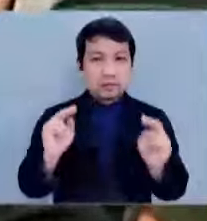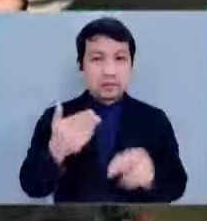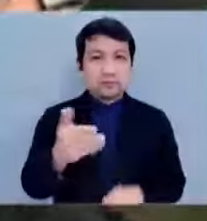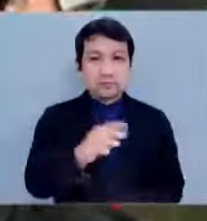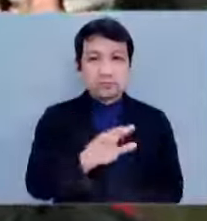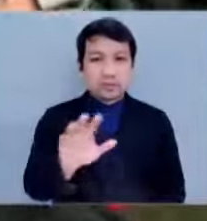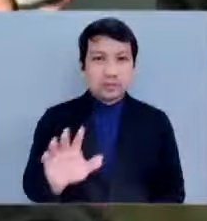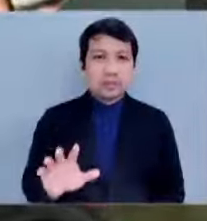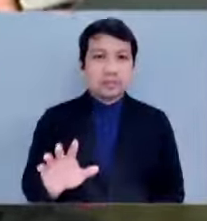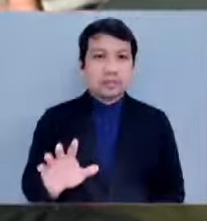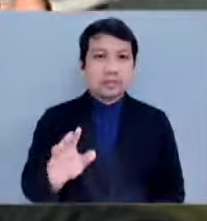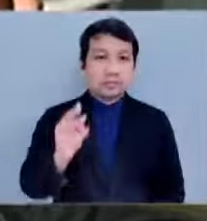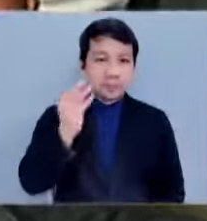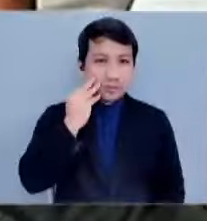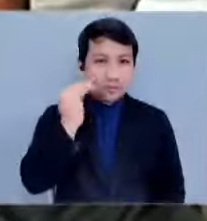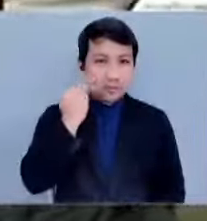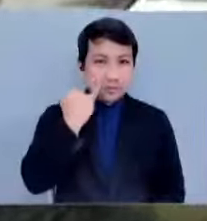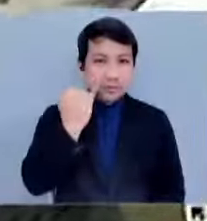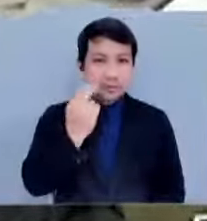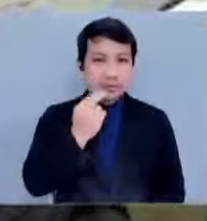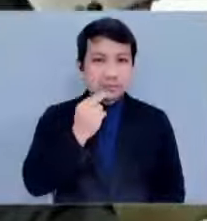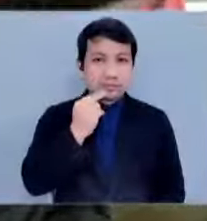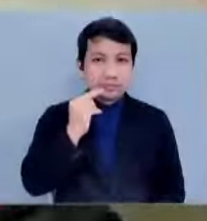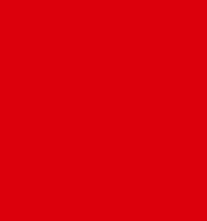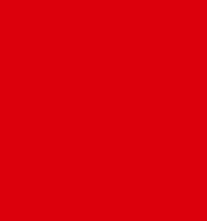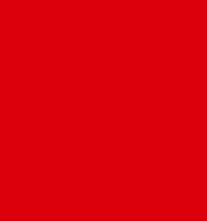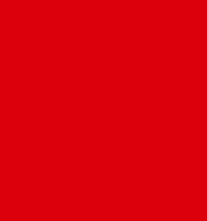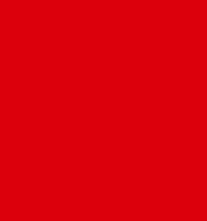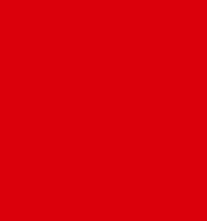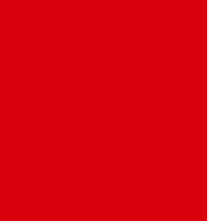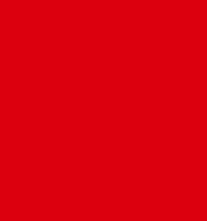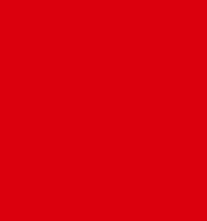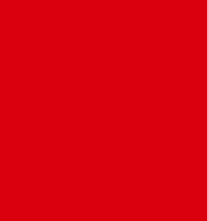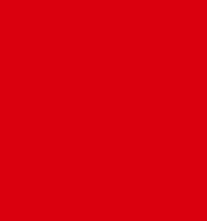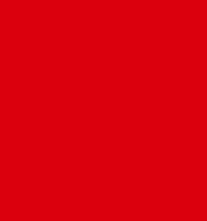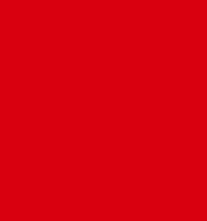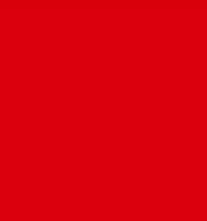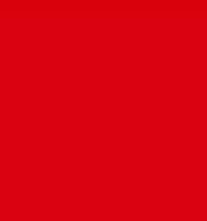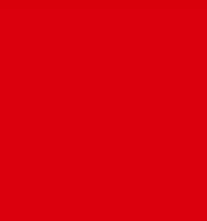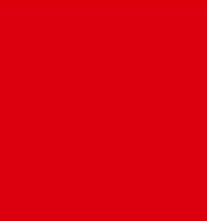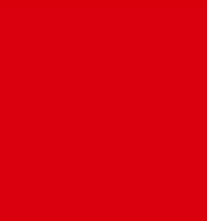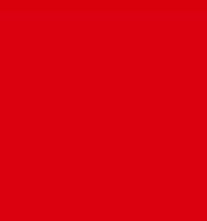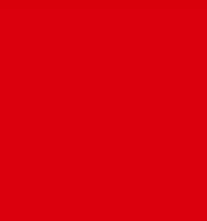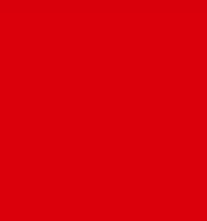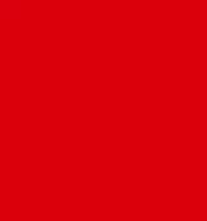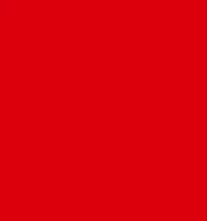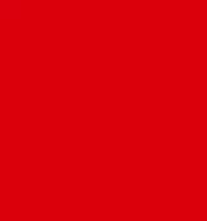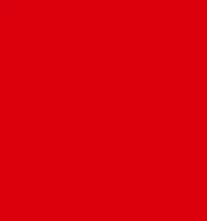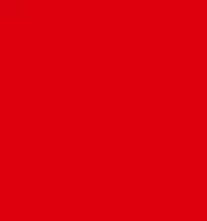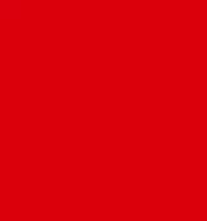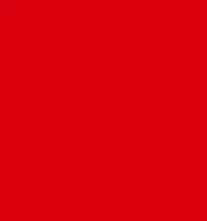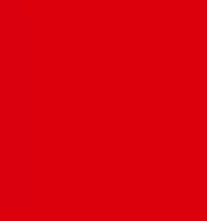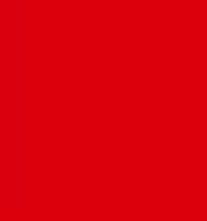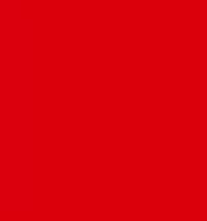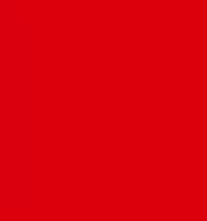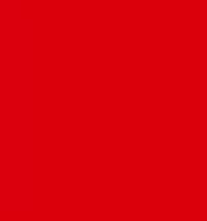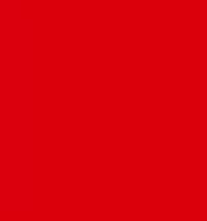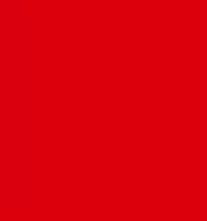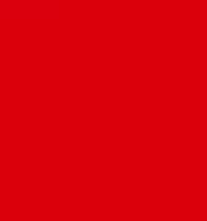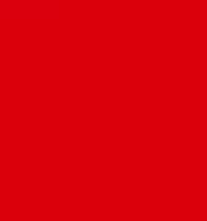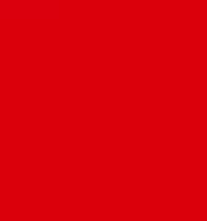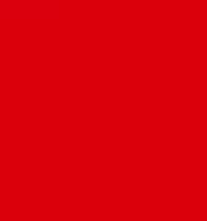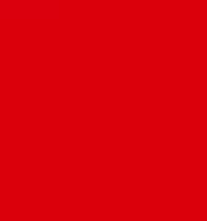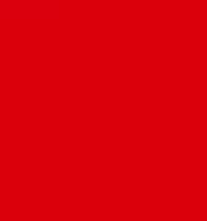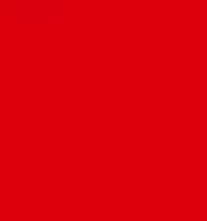sa Frontline, MJ Marfori, News 5. Mga kapatid, Janya Lipon po, laging maging updated